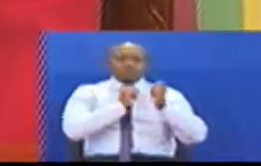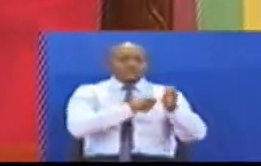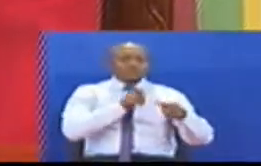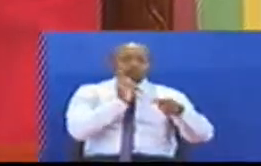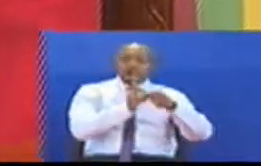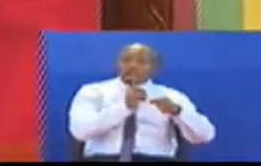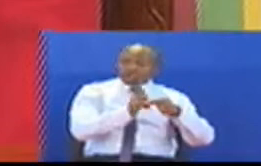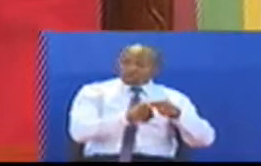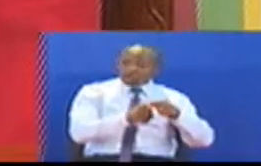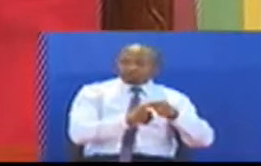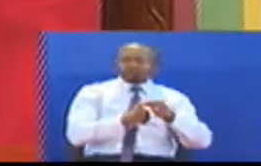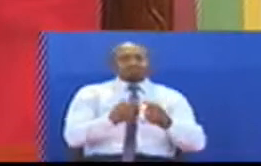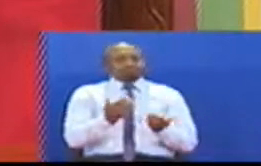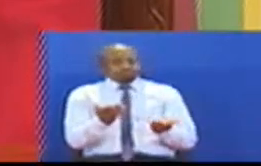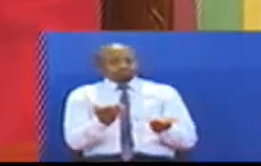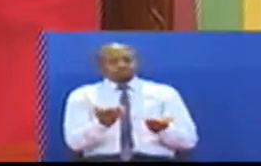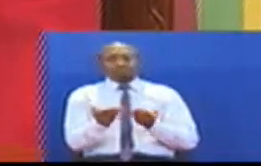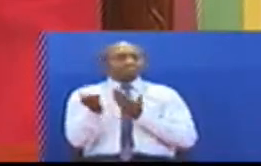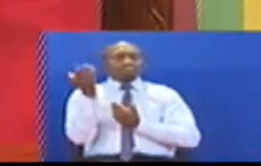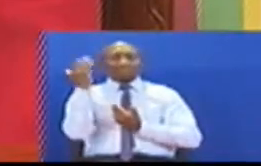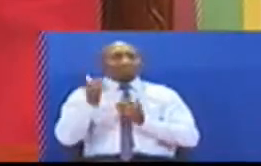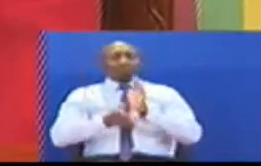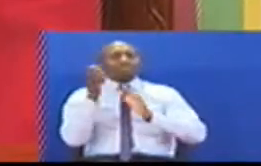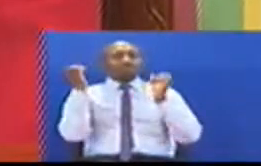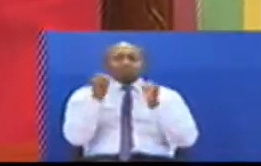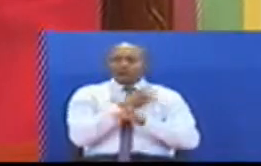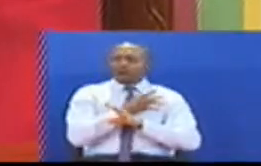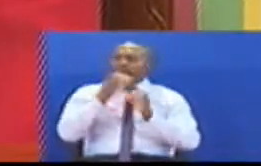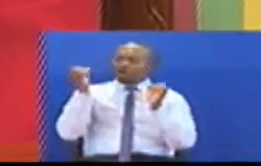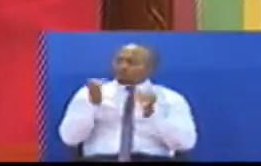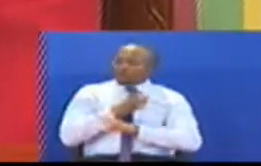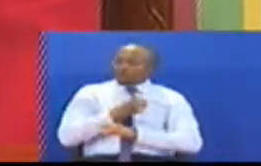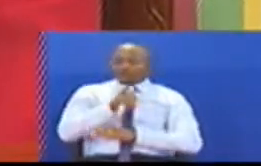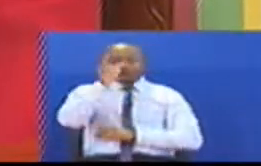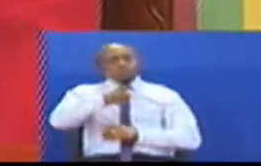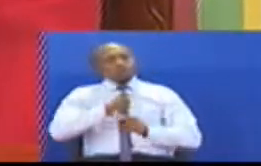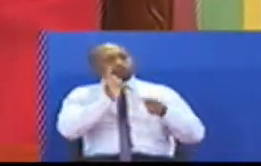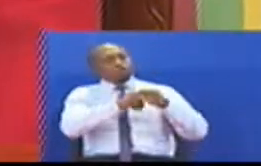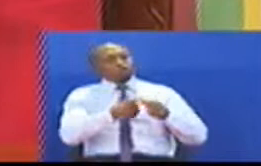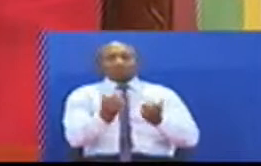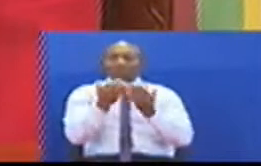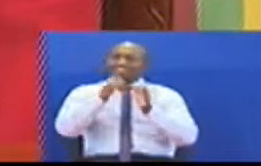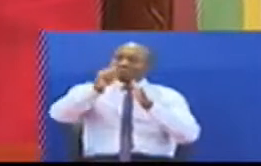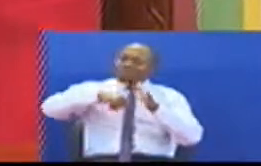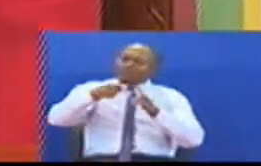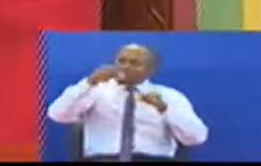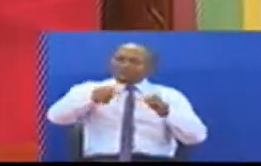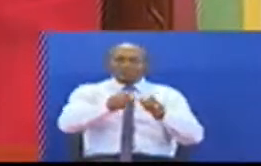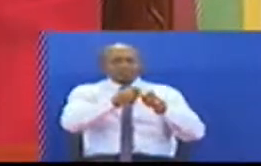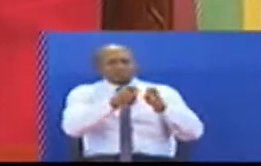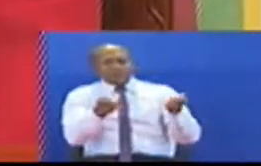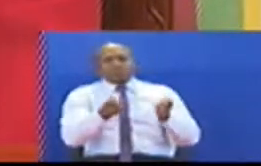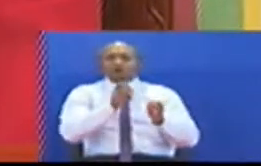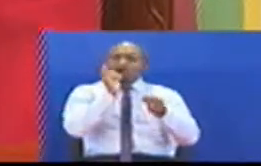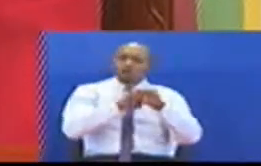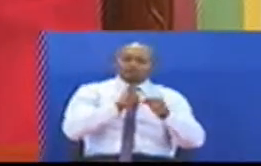korosho. Tumeimba wimbo huu muda mrefu sana kwamba hawa watu wanahitaji viwanda vya kubangua korosho hapa nchini. Lakini mpaka leo